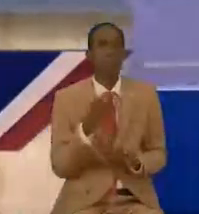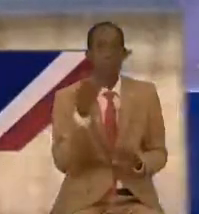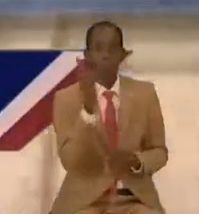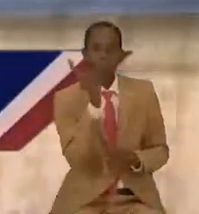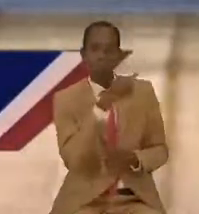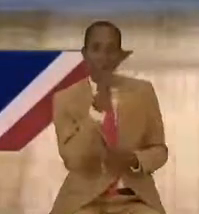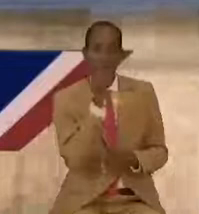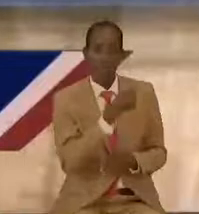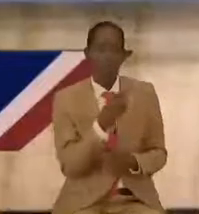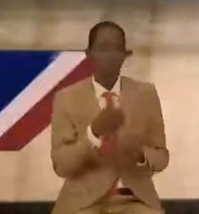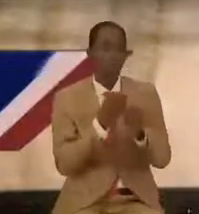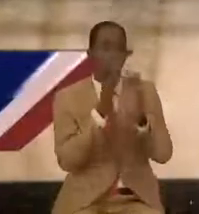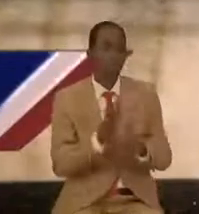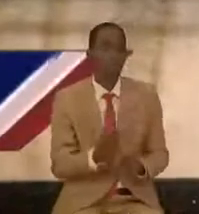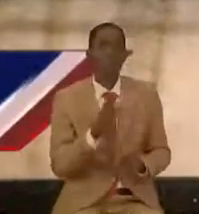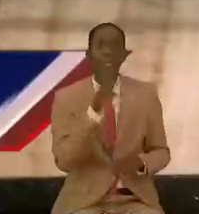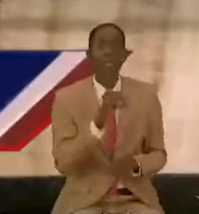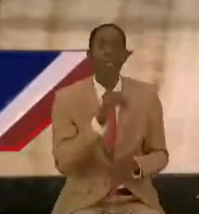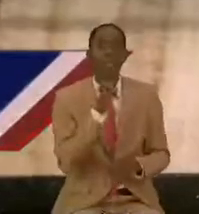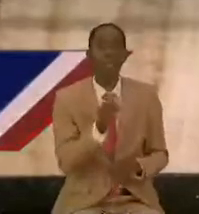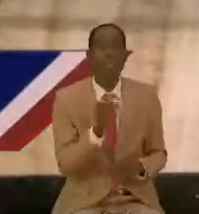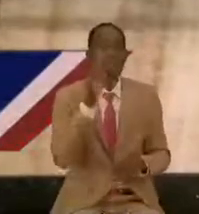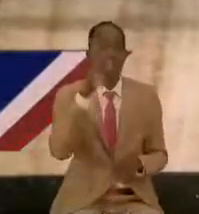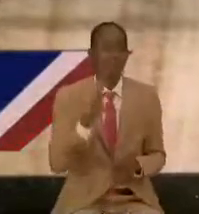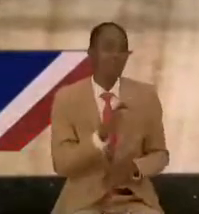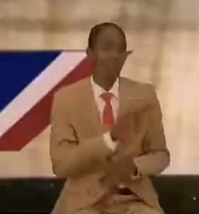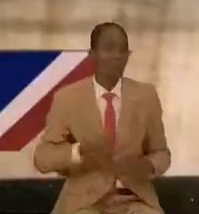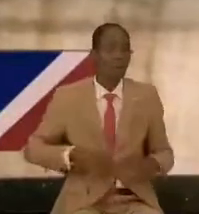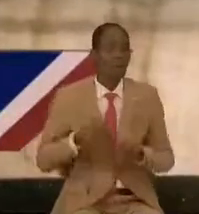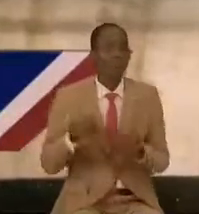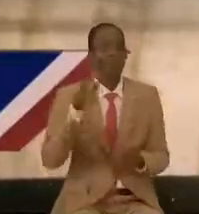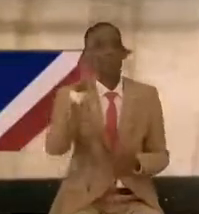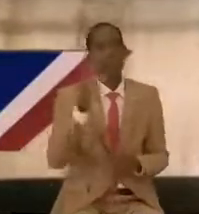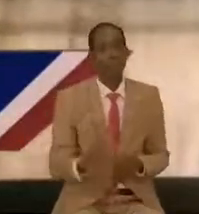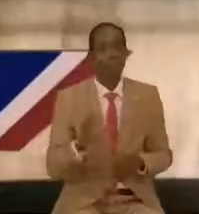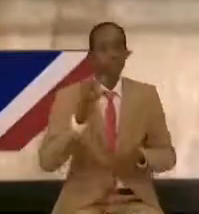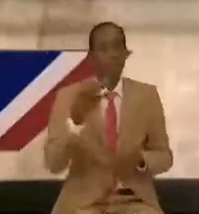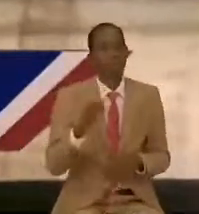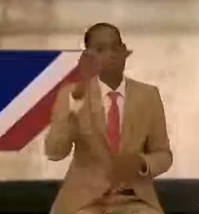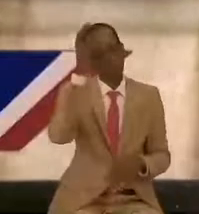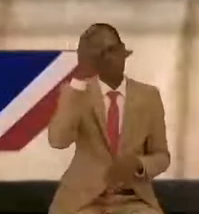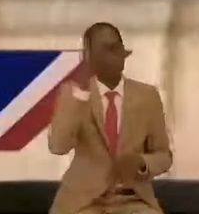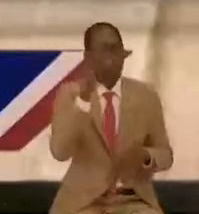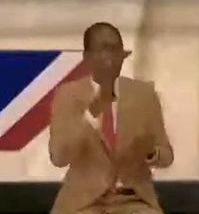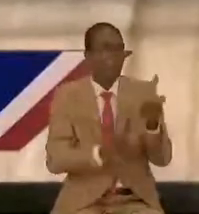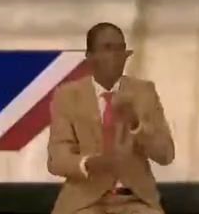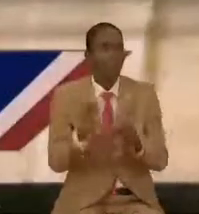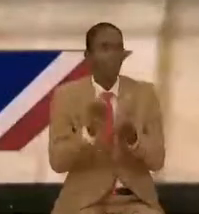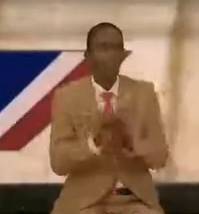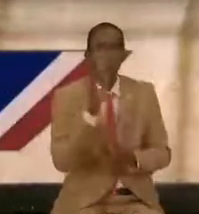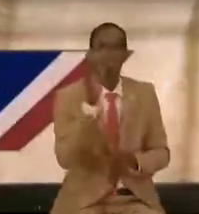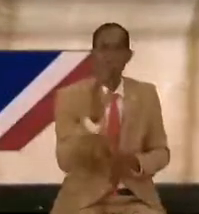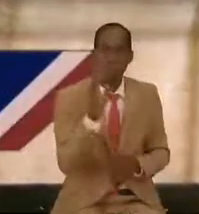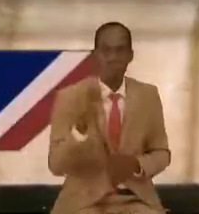les faux apôtres ne sont pas ministres de Christ, ils sont ministres de Satan. Ceux qui prêchent